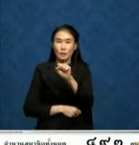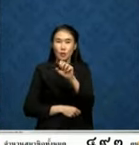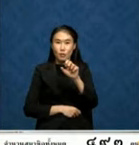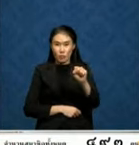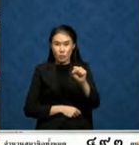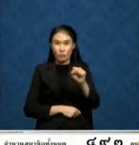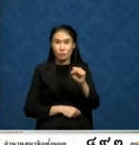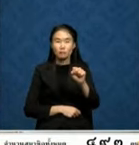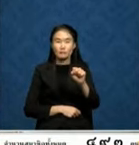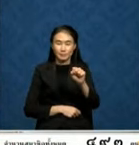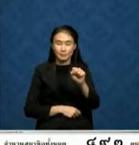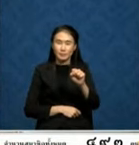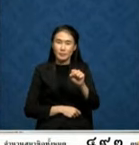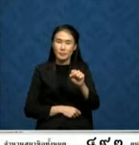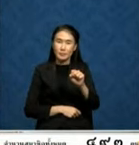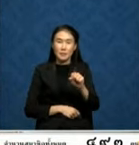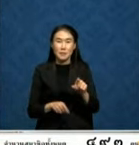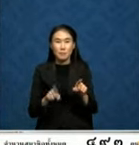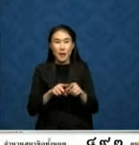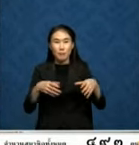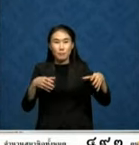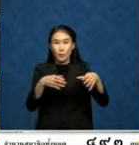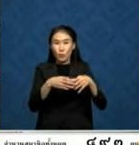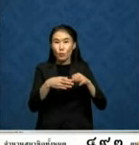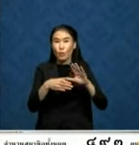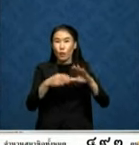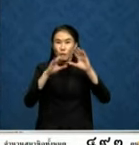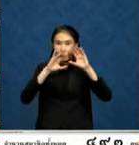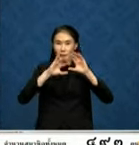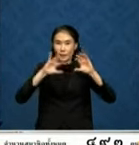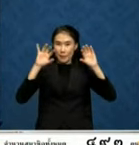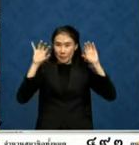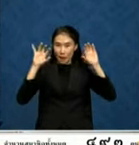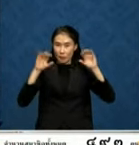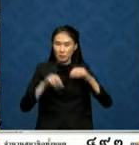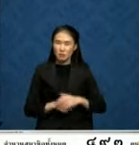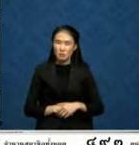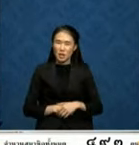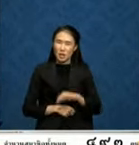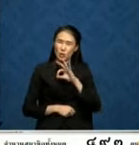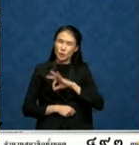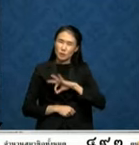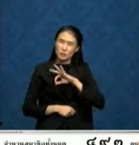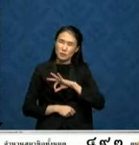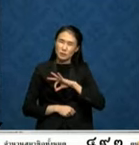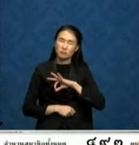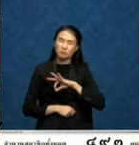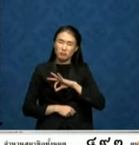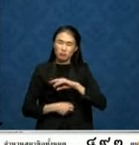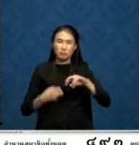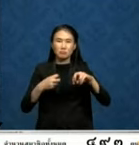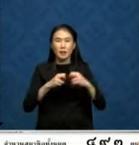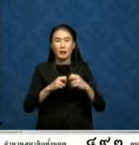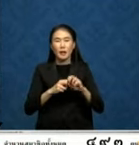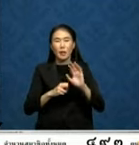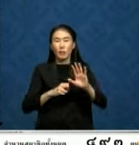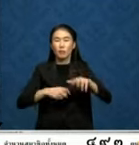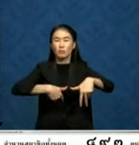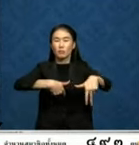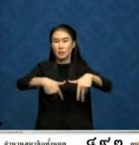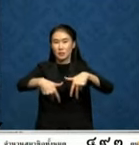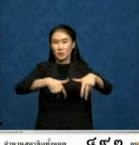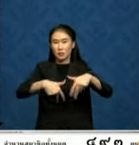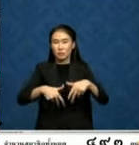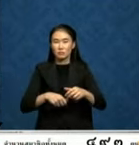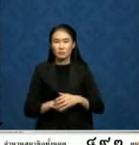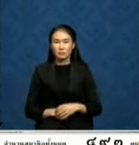รแม้จะสังกัดฝ่ายรัฐบาลก็เห็นความรู้สึกความเดือดร้อนดังกล่าว